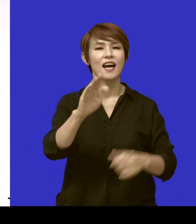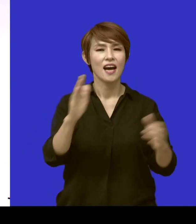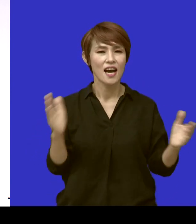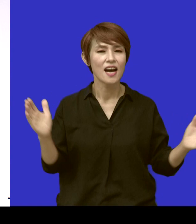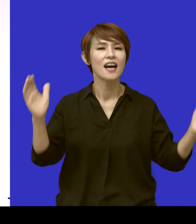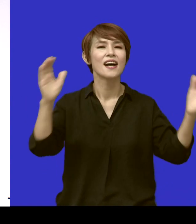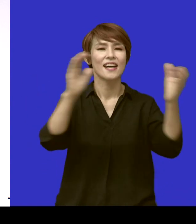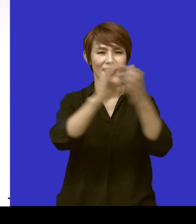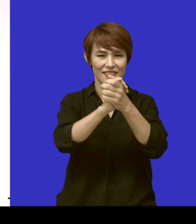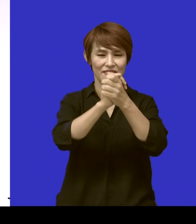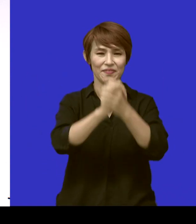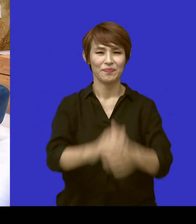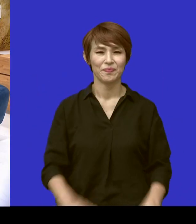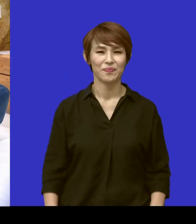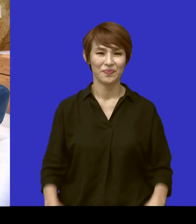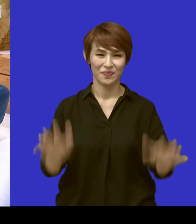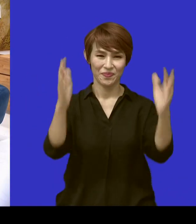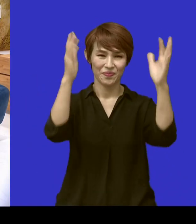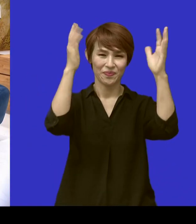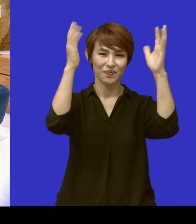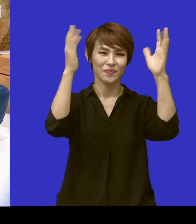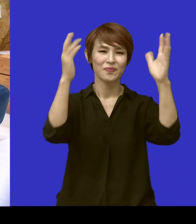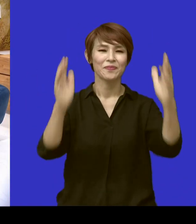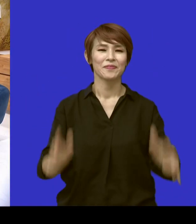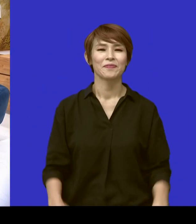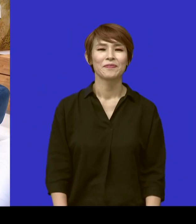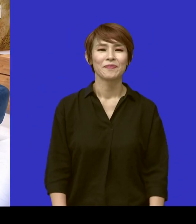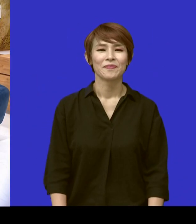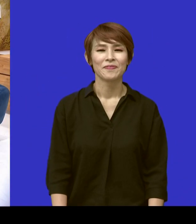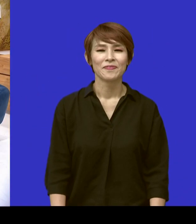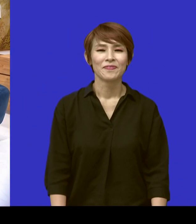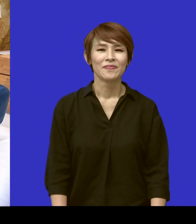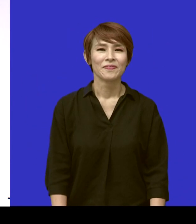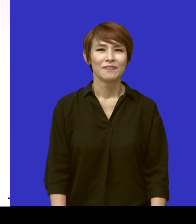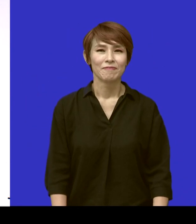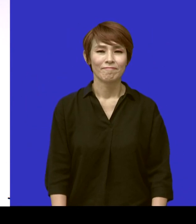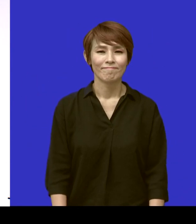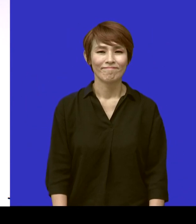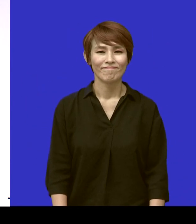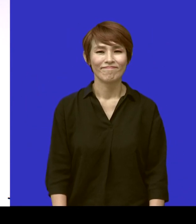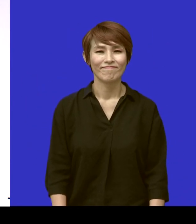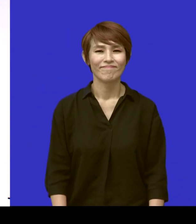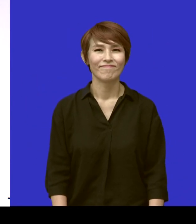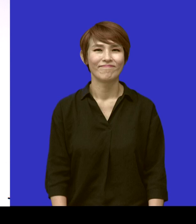뜻이니라. 아멘. 아멘. 아멘. 할렐루야.